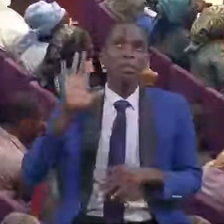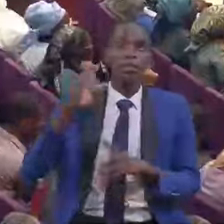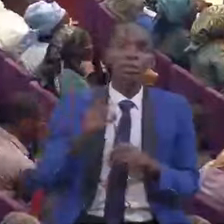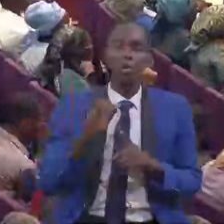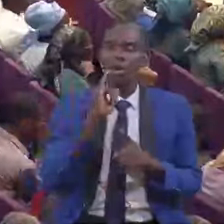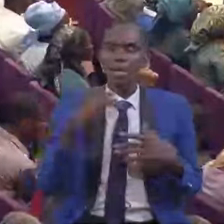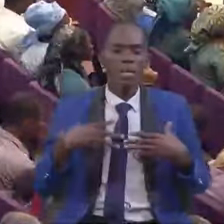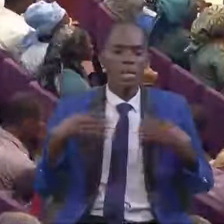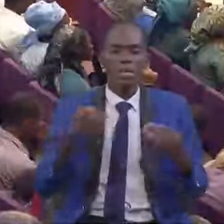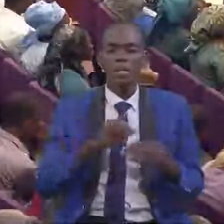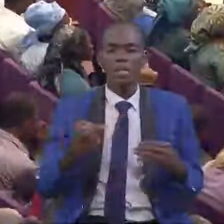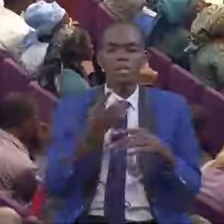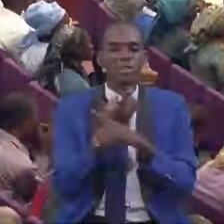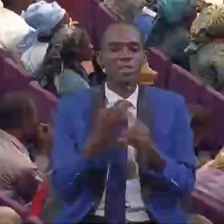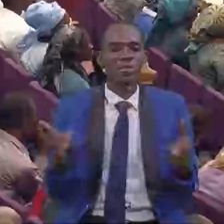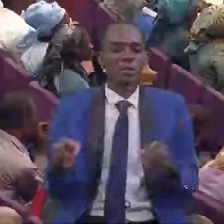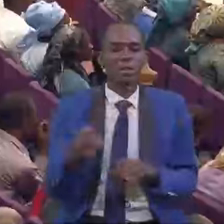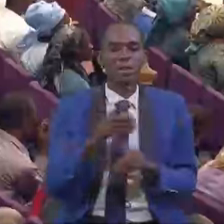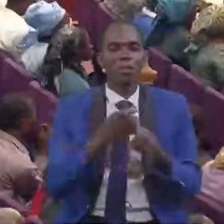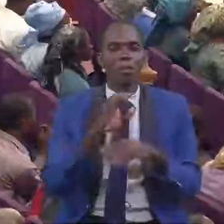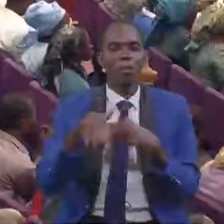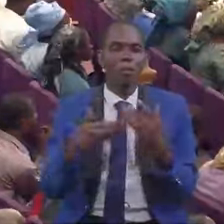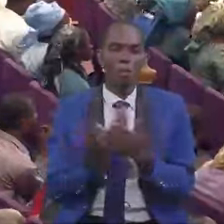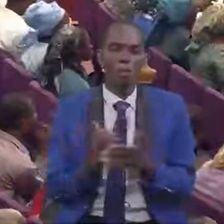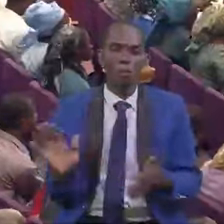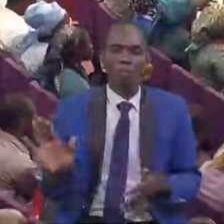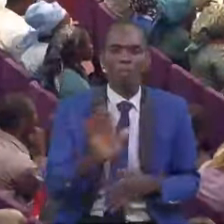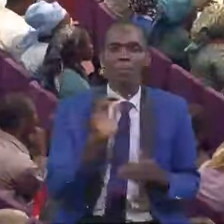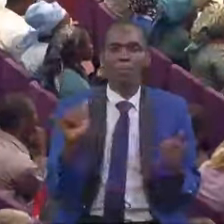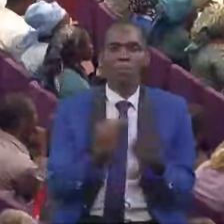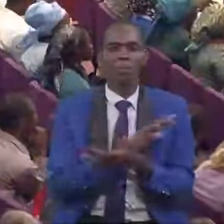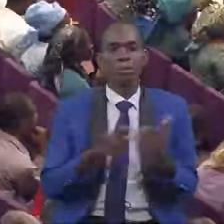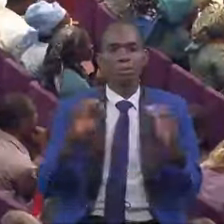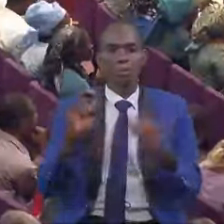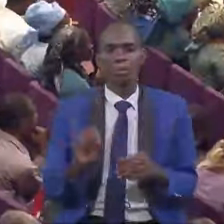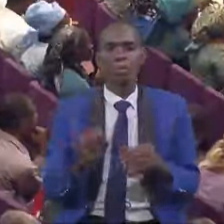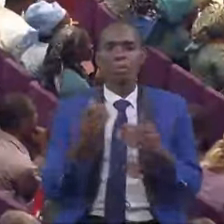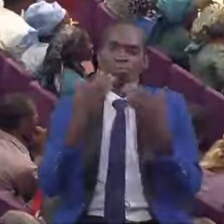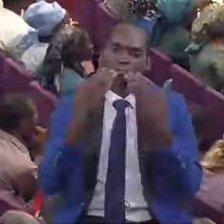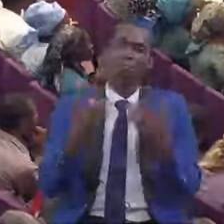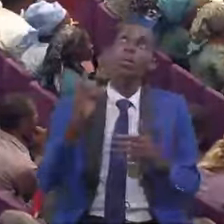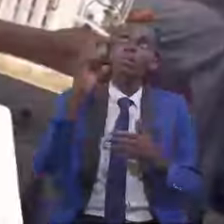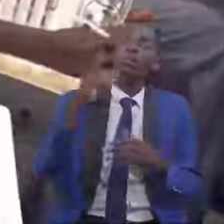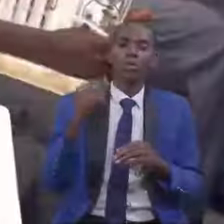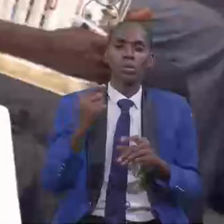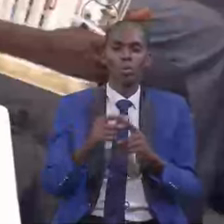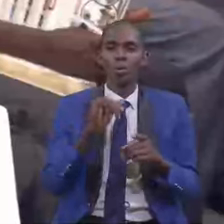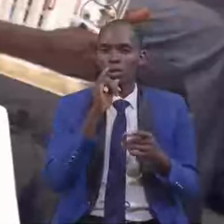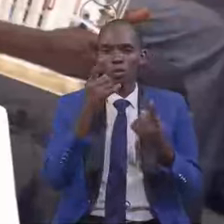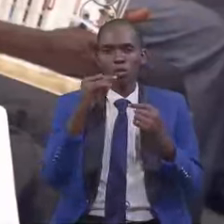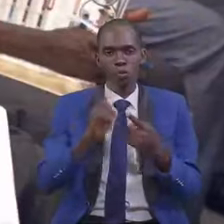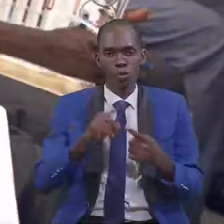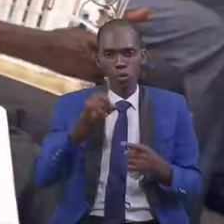Et les guérit et les fit échapper de la fosse. Dieu merci, la parole vous parvient ce soir. Cela